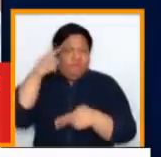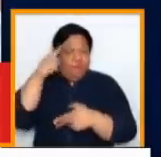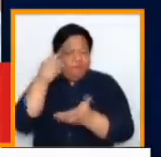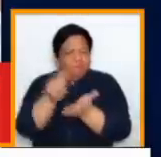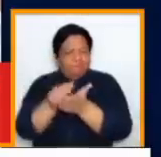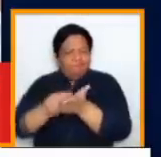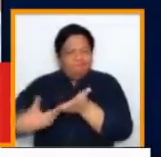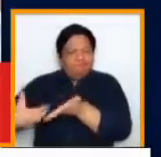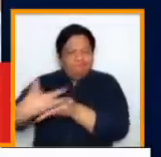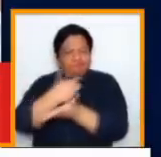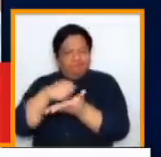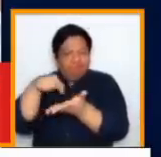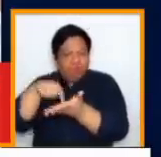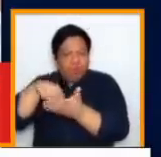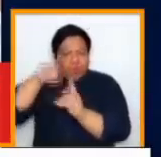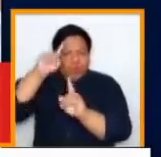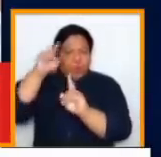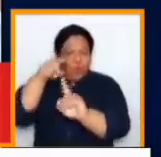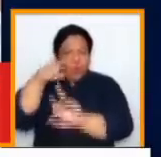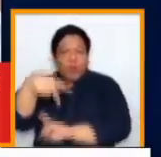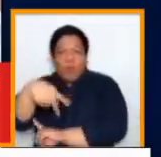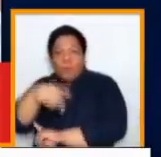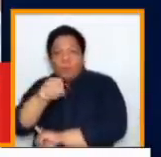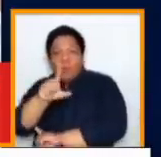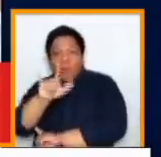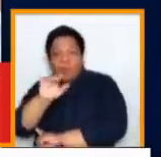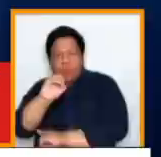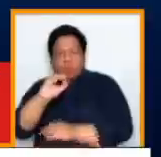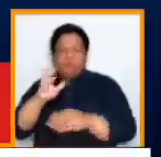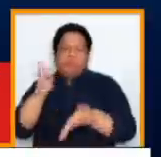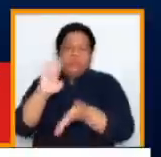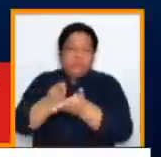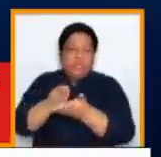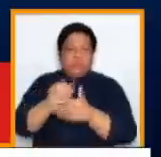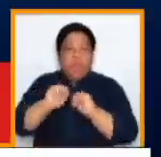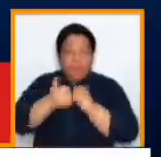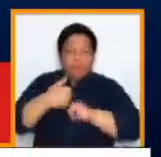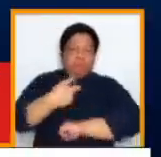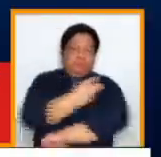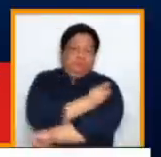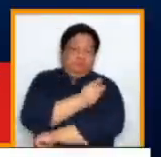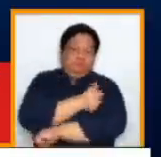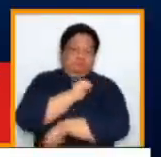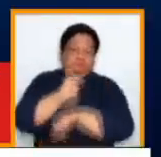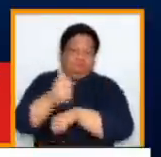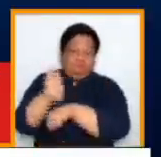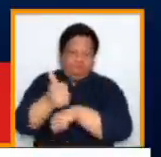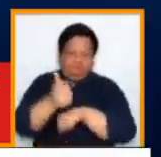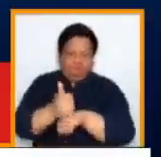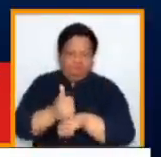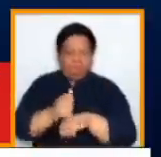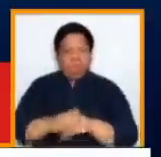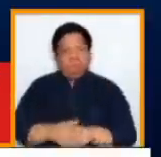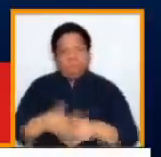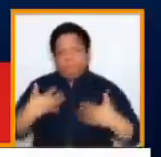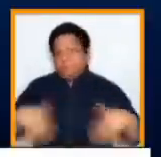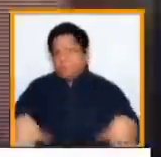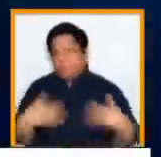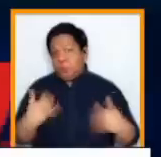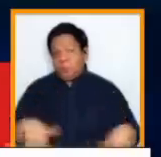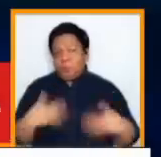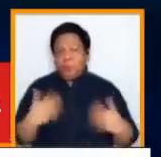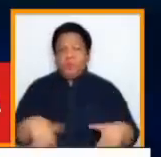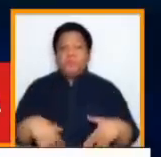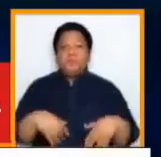naglalayong masugpo ang polio sa pamamagitan ng paggawa ng mga bakuna. Wow! Samantala, matapos dumalo sa 76th